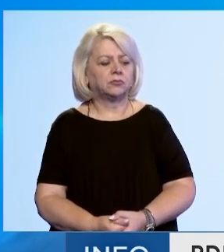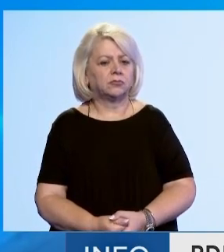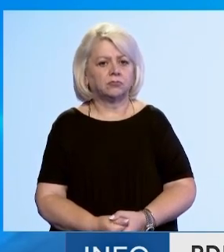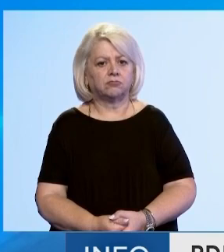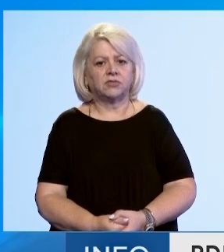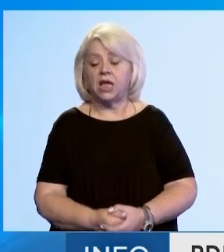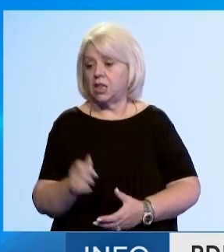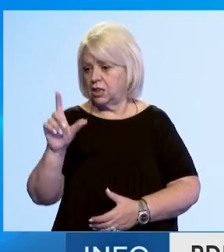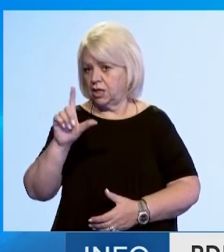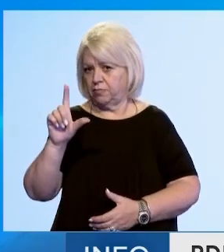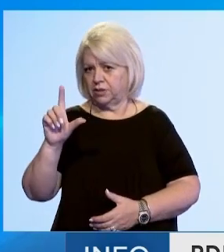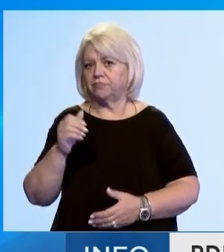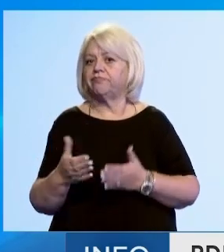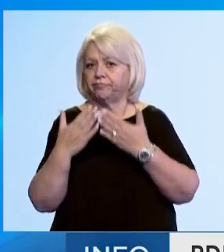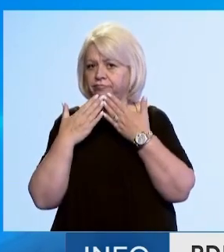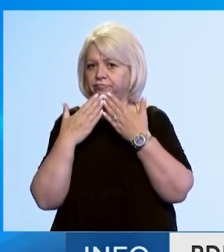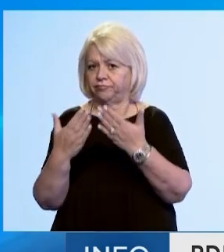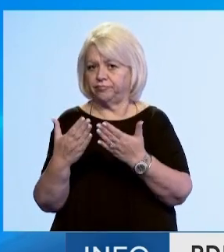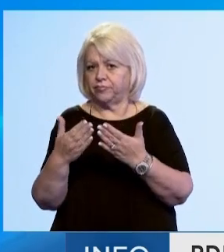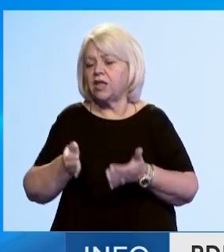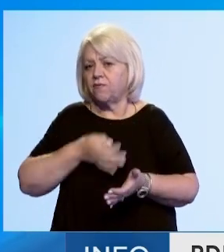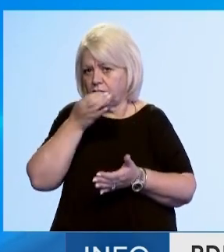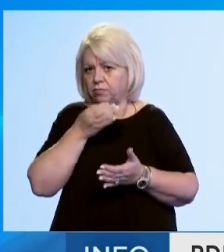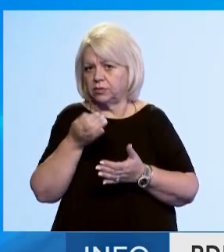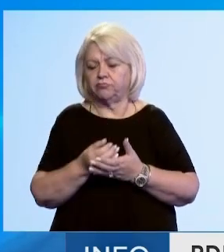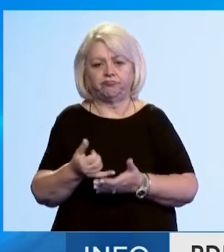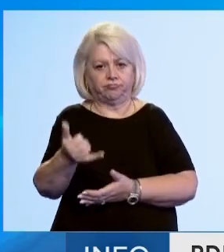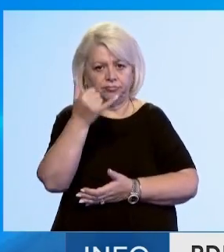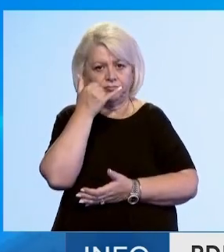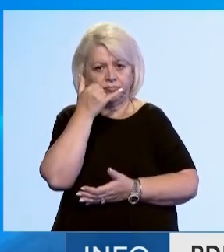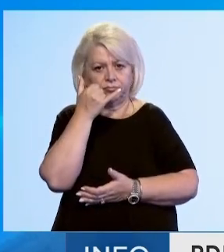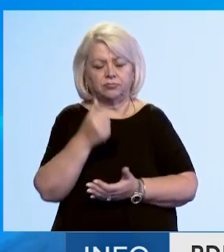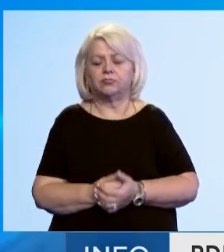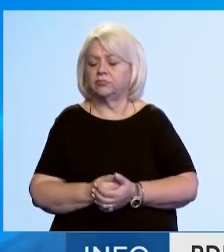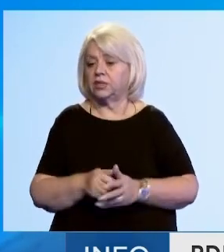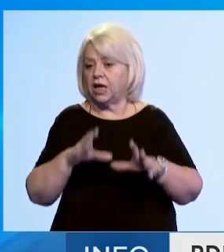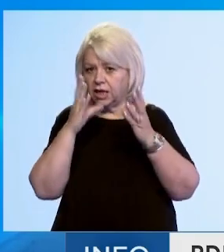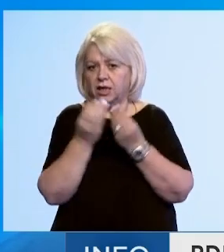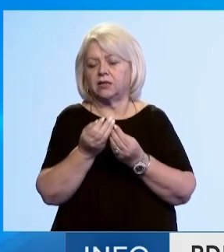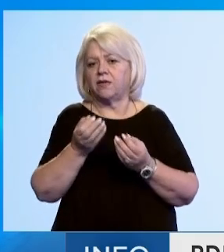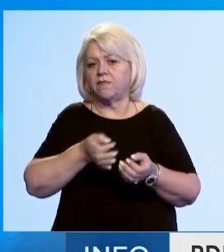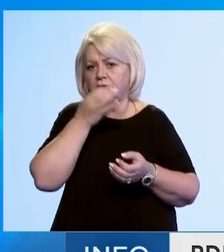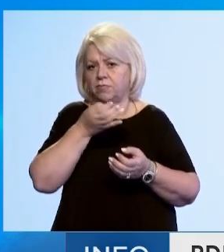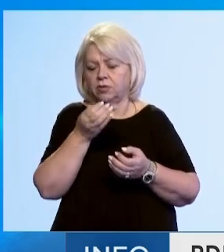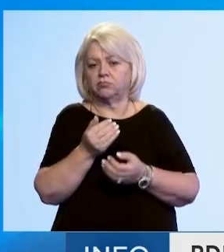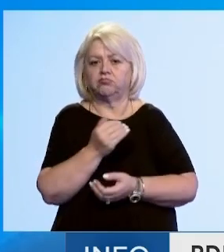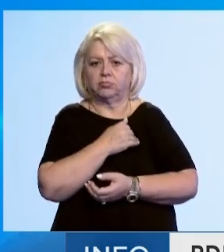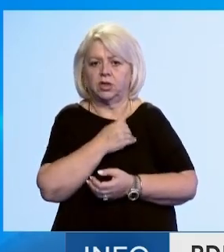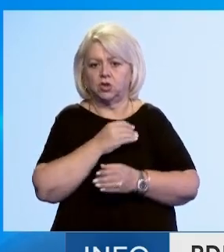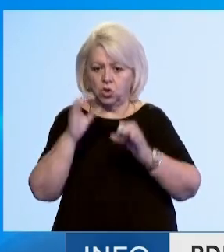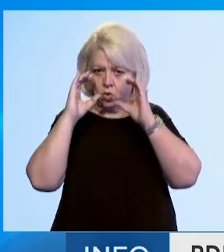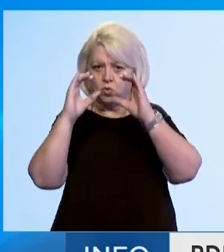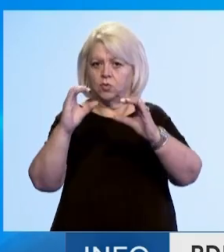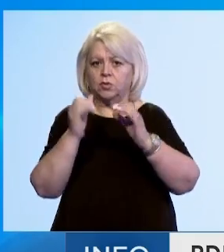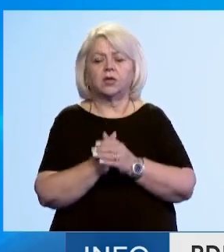Zoti Lapashtica, unë të falenderoj për këtë lidhje të drejt për drejt dhe për të gjitha informacionet që i dhatë për shikuesit